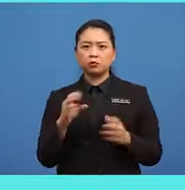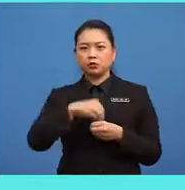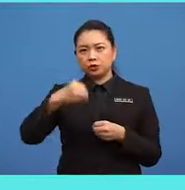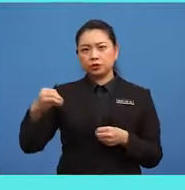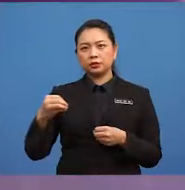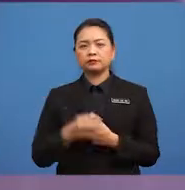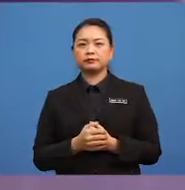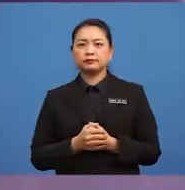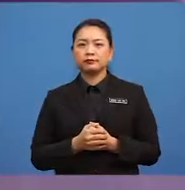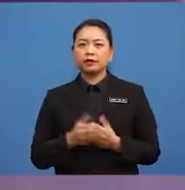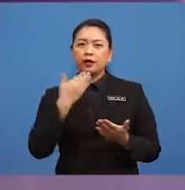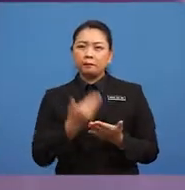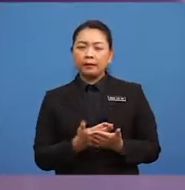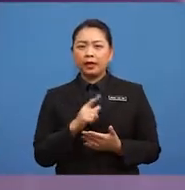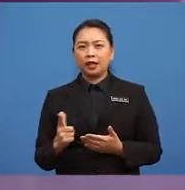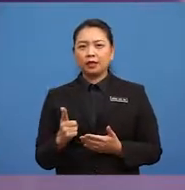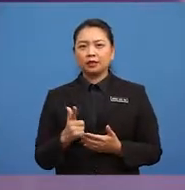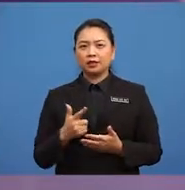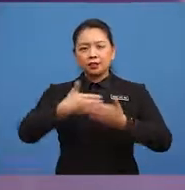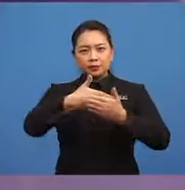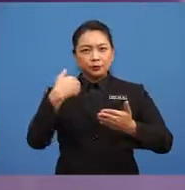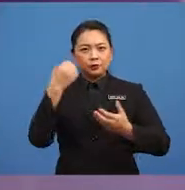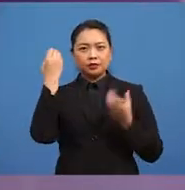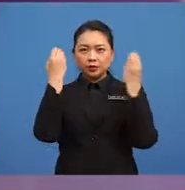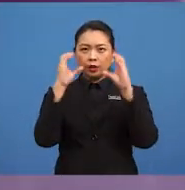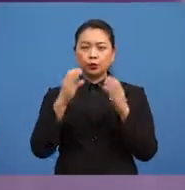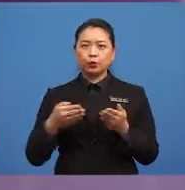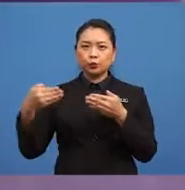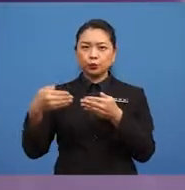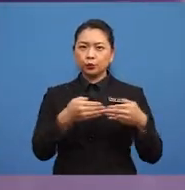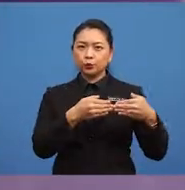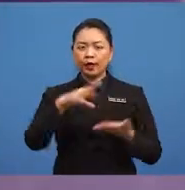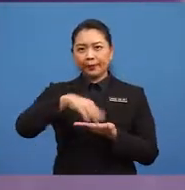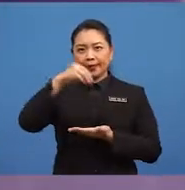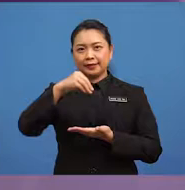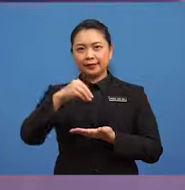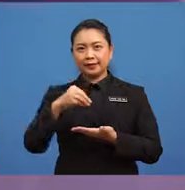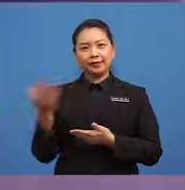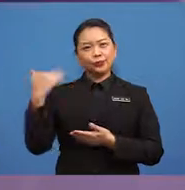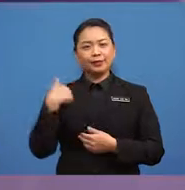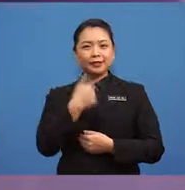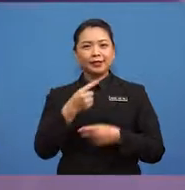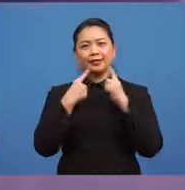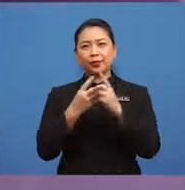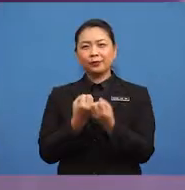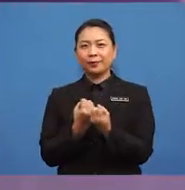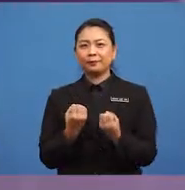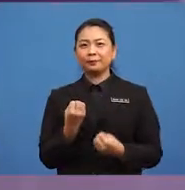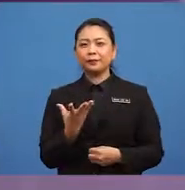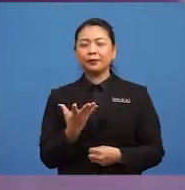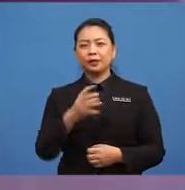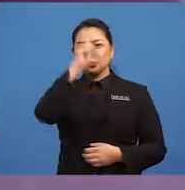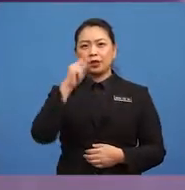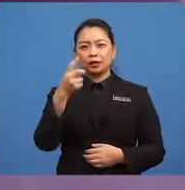oksigen. Baiklah, sebelum cikgu meneruskan sesi pembelajaran, jom kita jawab beberapa soalan untuk